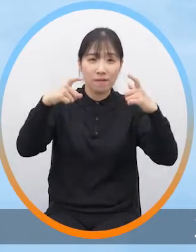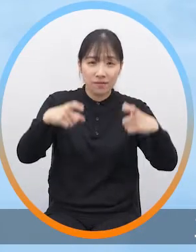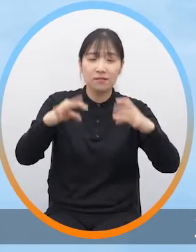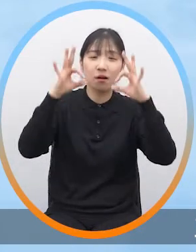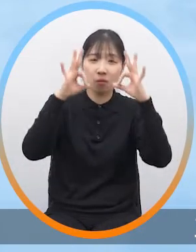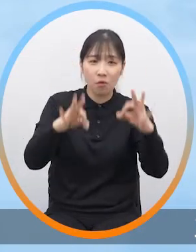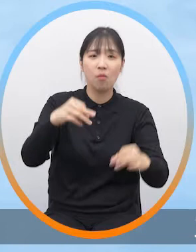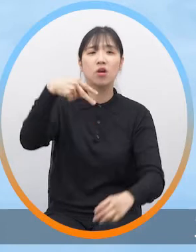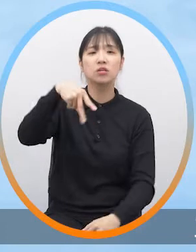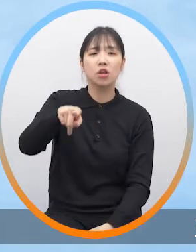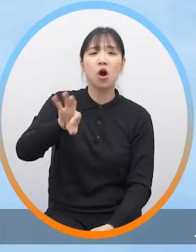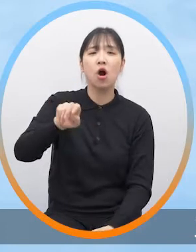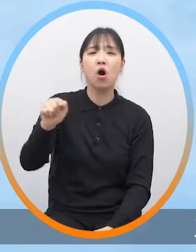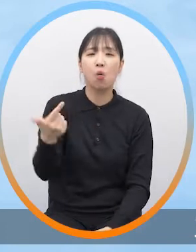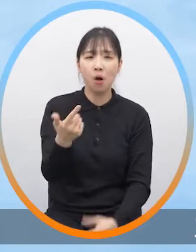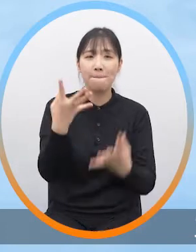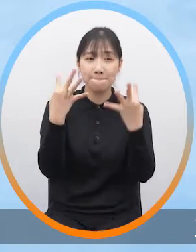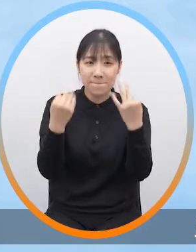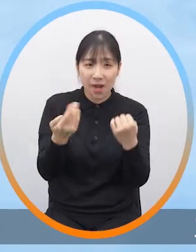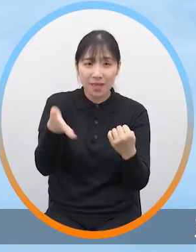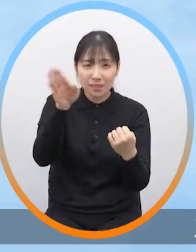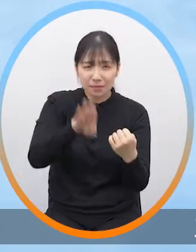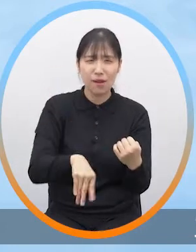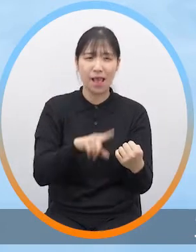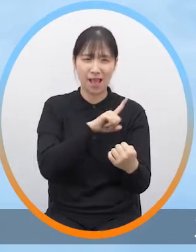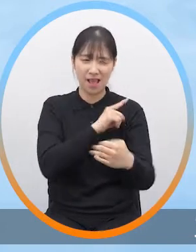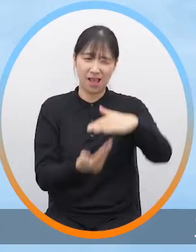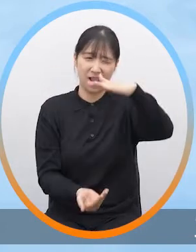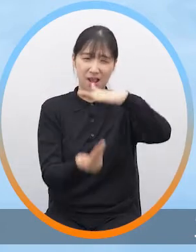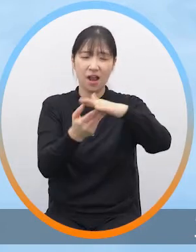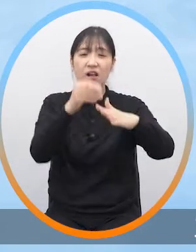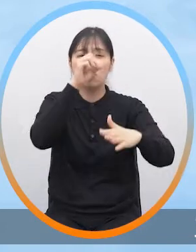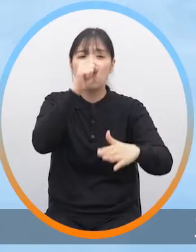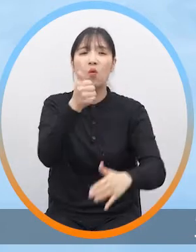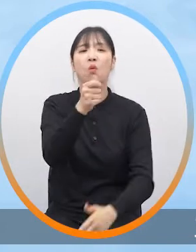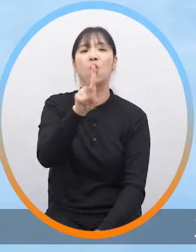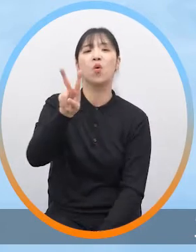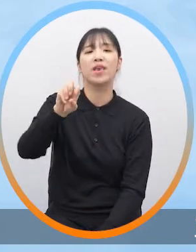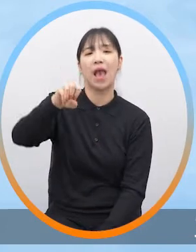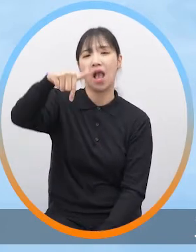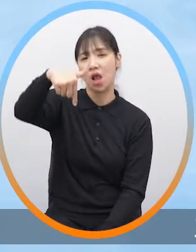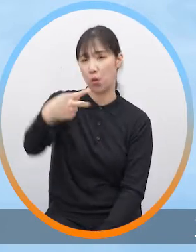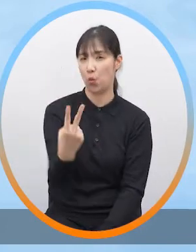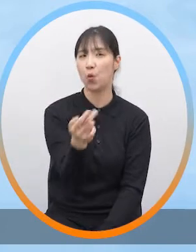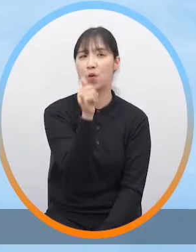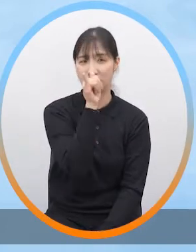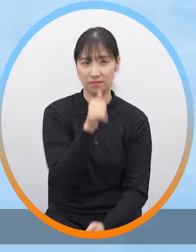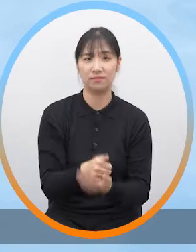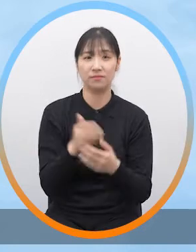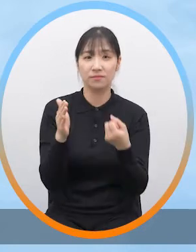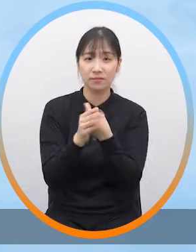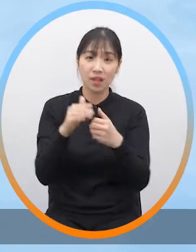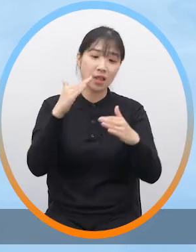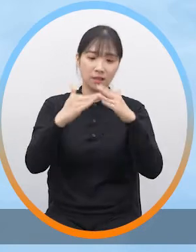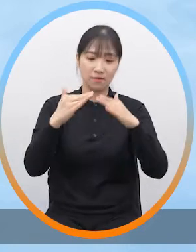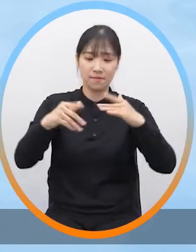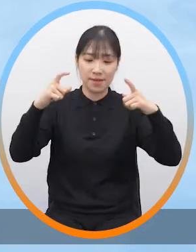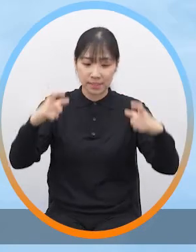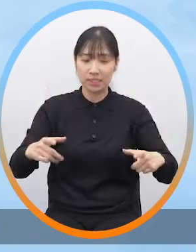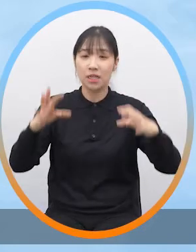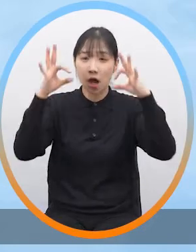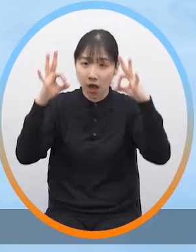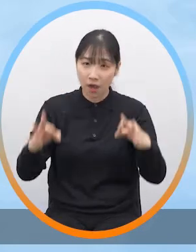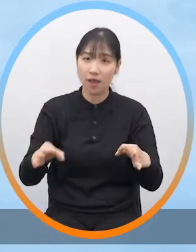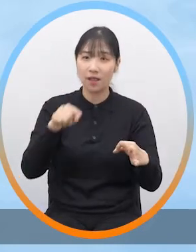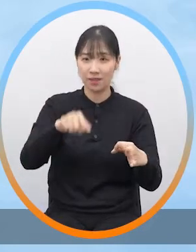경우는 서원들이 많지만 꼭 그 정점에 향교가 자리하고 있습니다. 다시 말해서 호남 지역